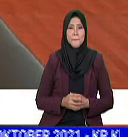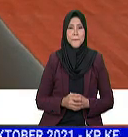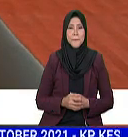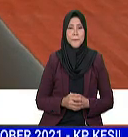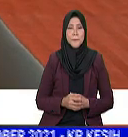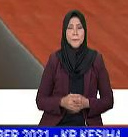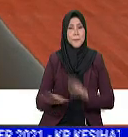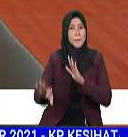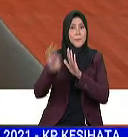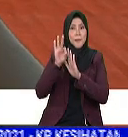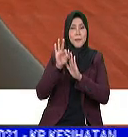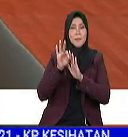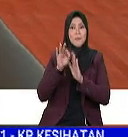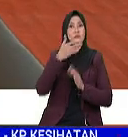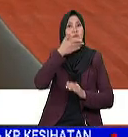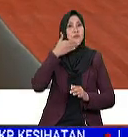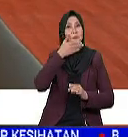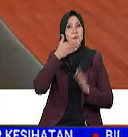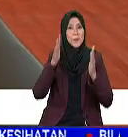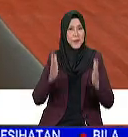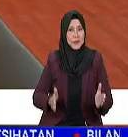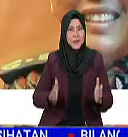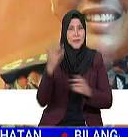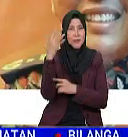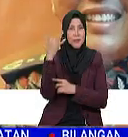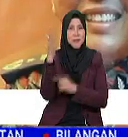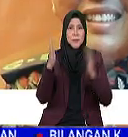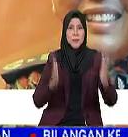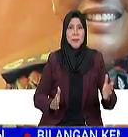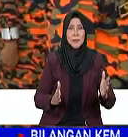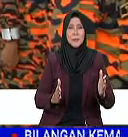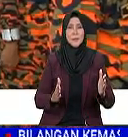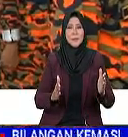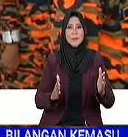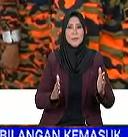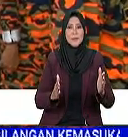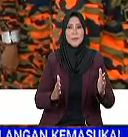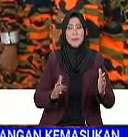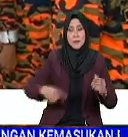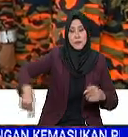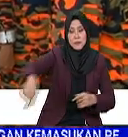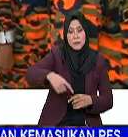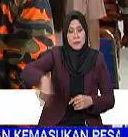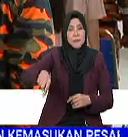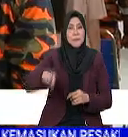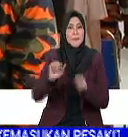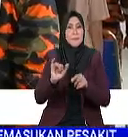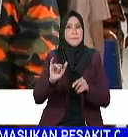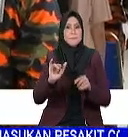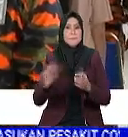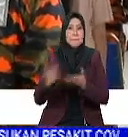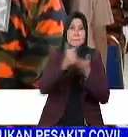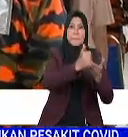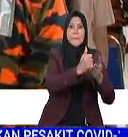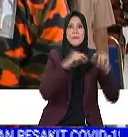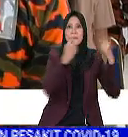kita lantai para pemuda-pemudi tempatkan ini asam 15 One kita juga Maafkan baiknya juga subuh pekan agen kepada jabatan